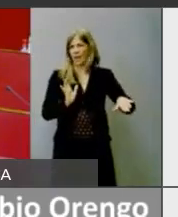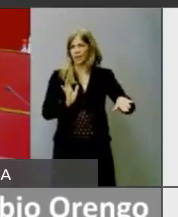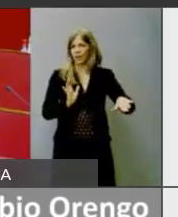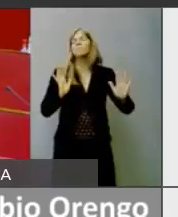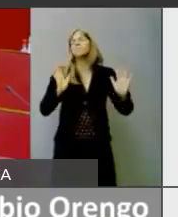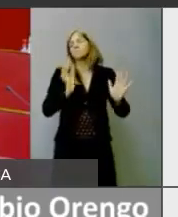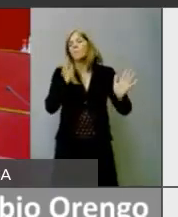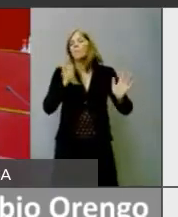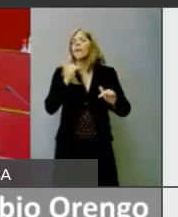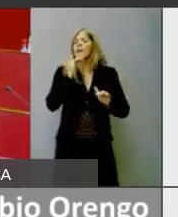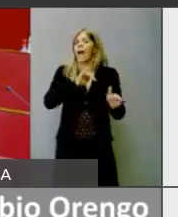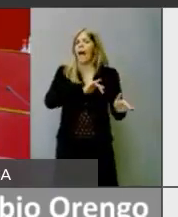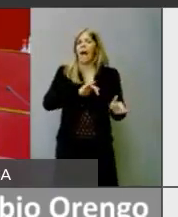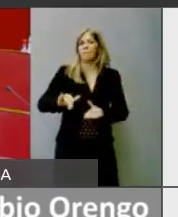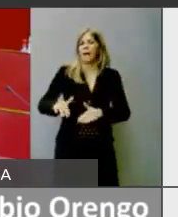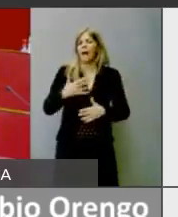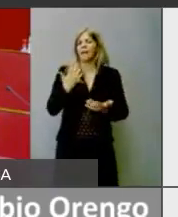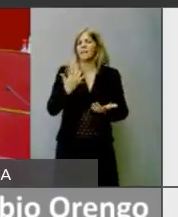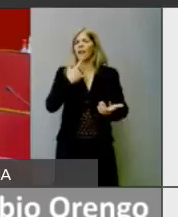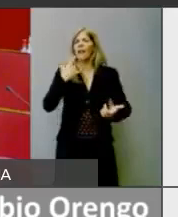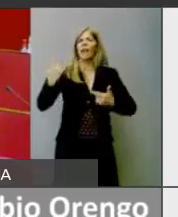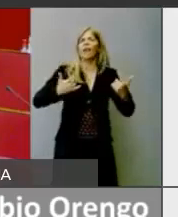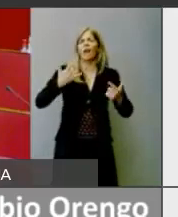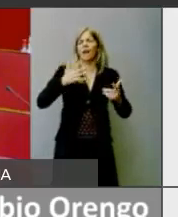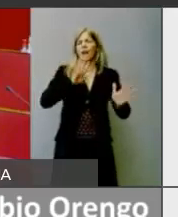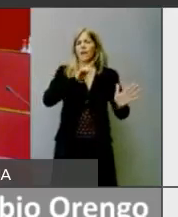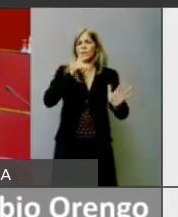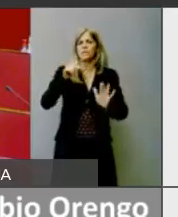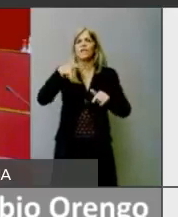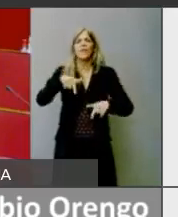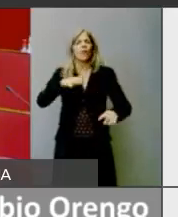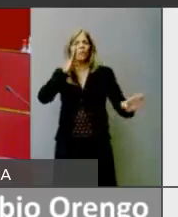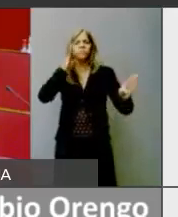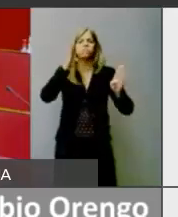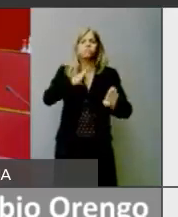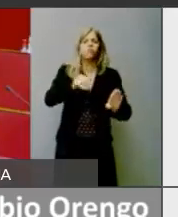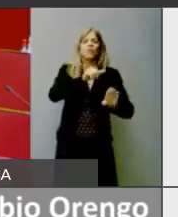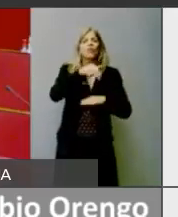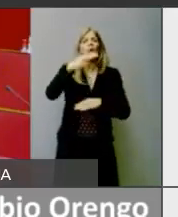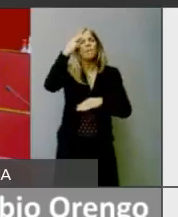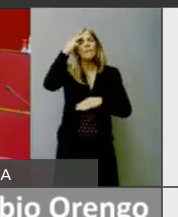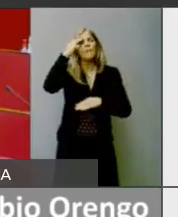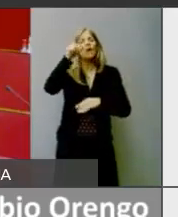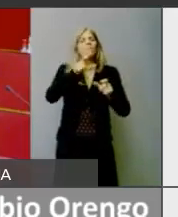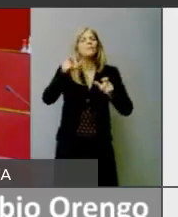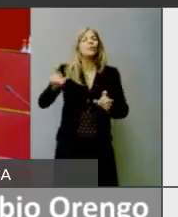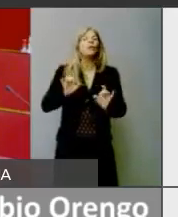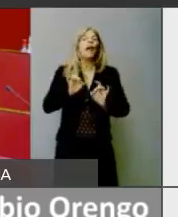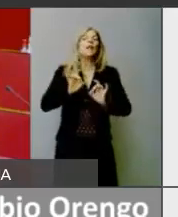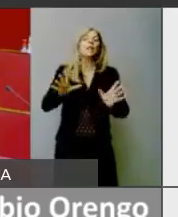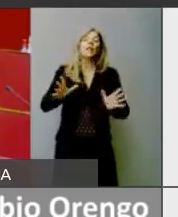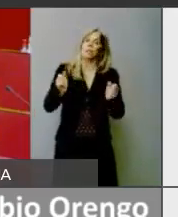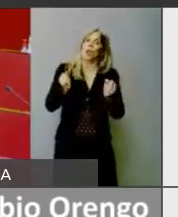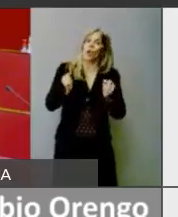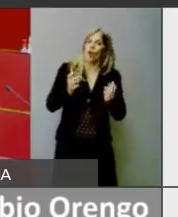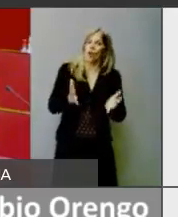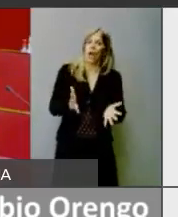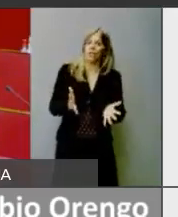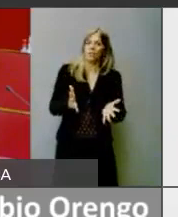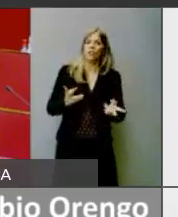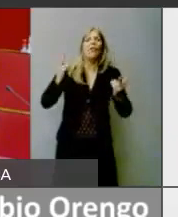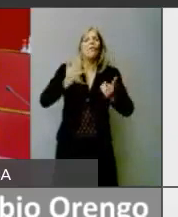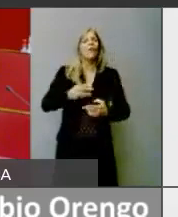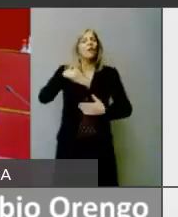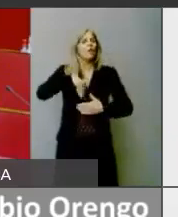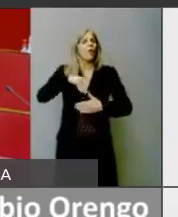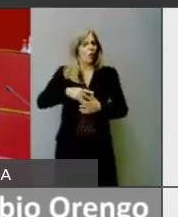della memoria, è il giorno in cui va onorata la memoria di persone coraggiose, libere, e che pur nella difficoltà della loro esistenza